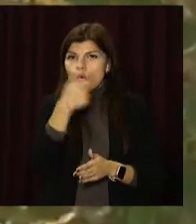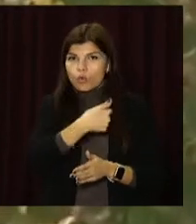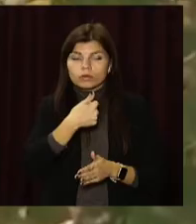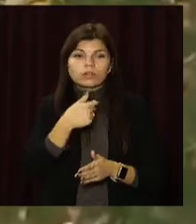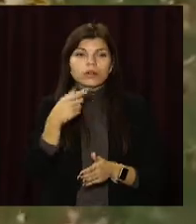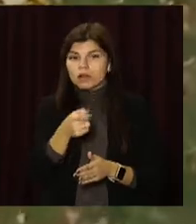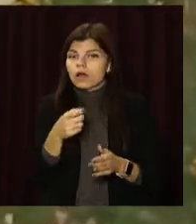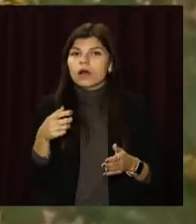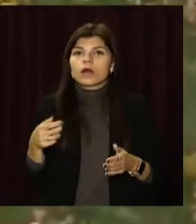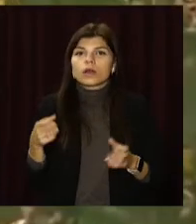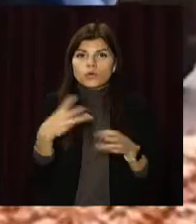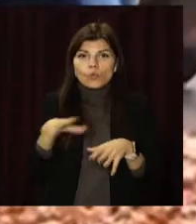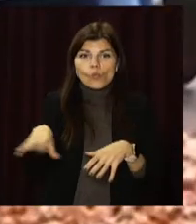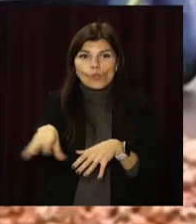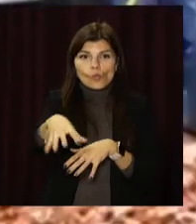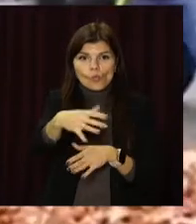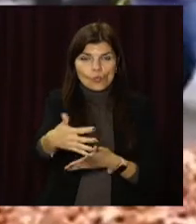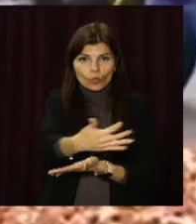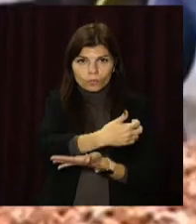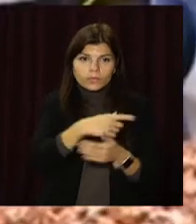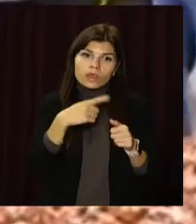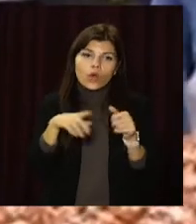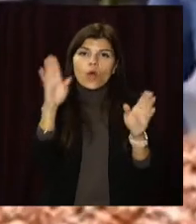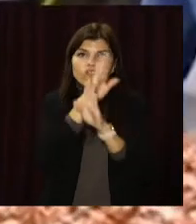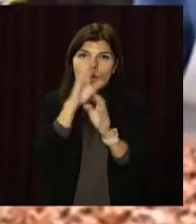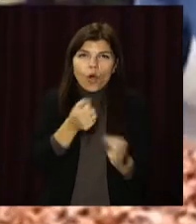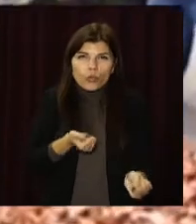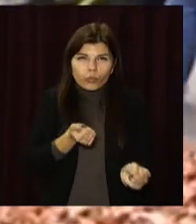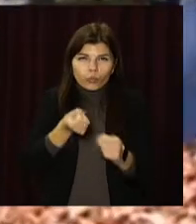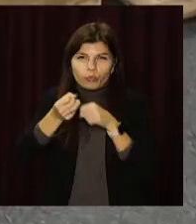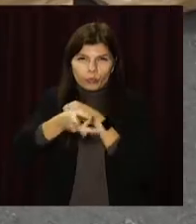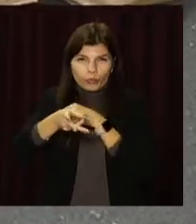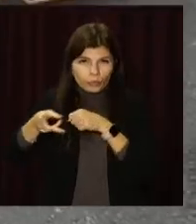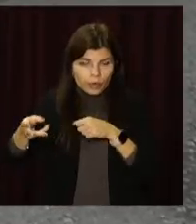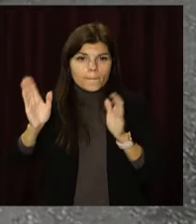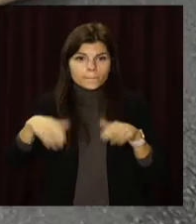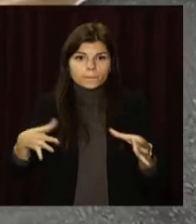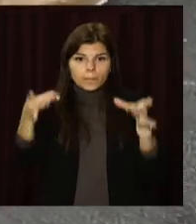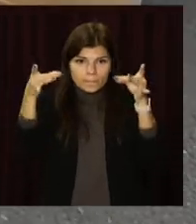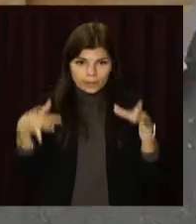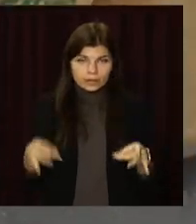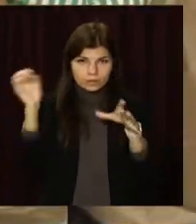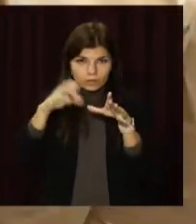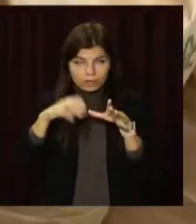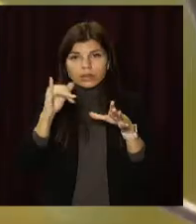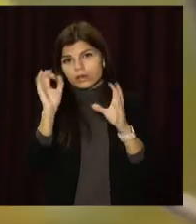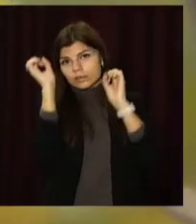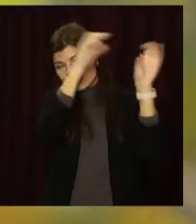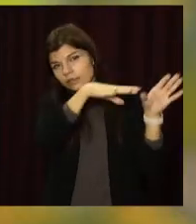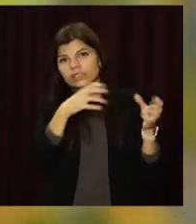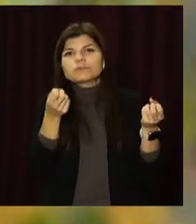а прибирають газонокосарками або ручним повітродувом. Потім складають у спеціальний пакет і везуть на звалище.